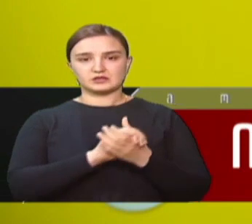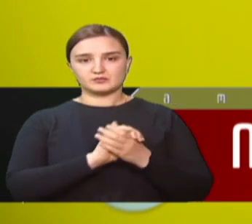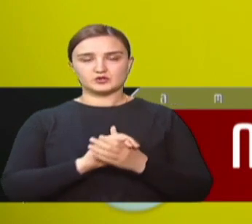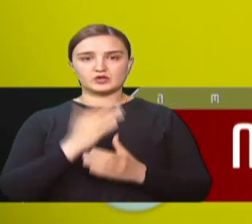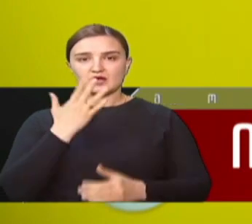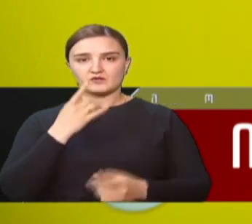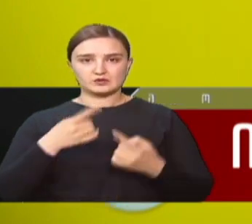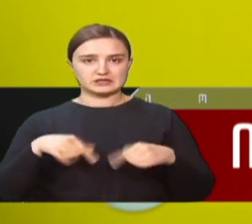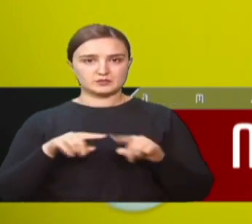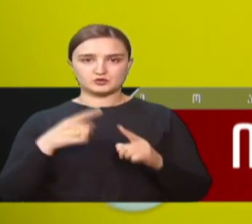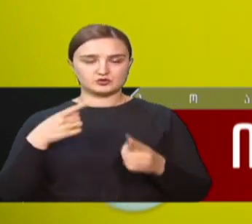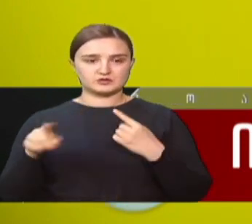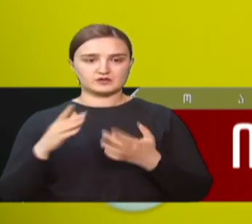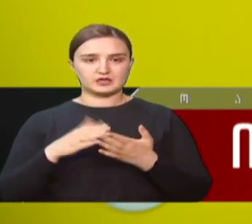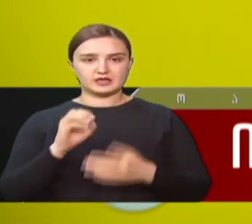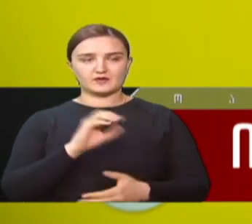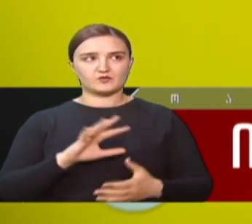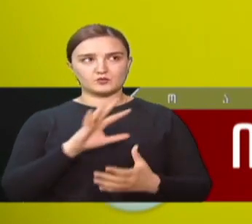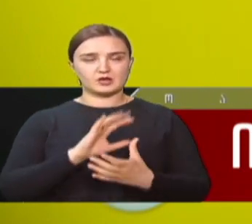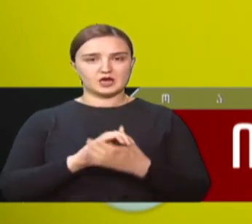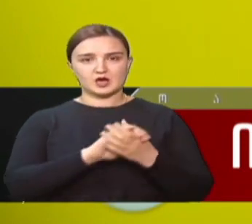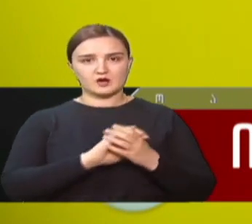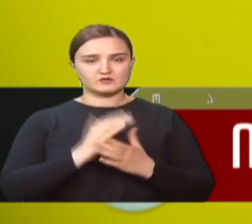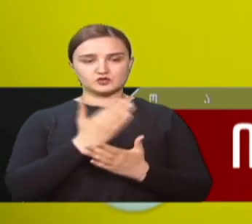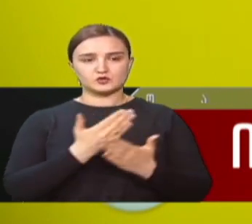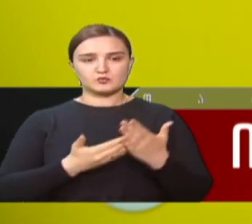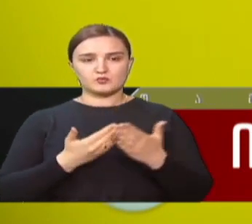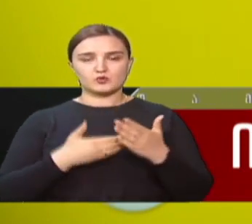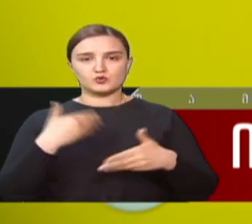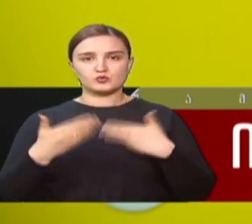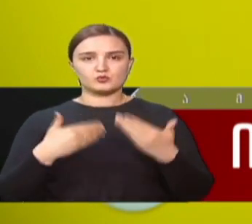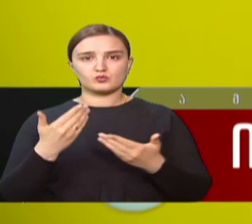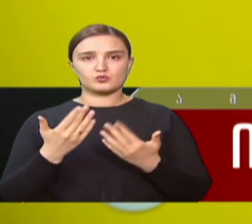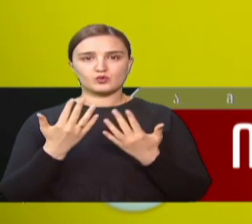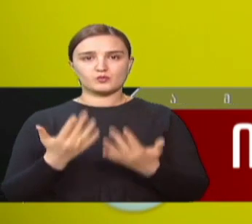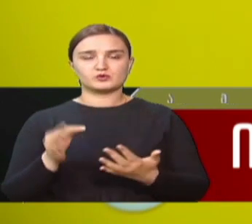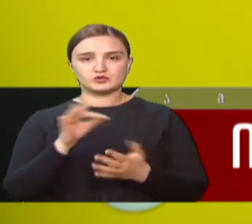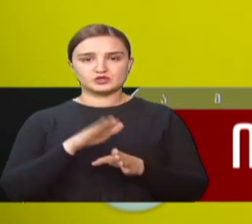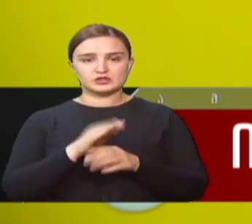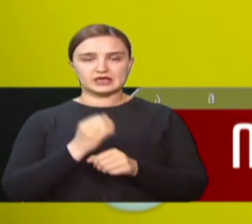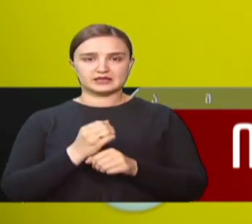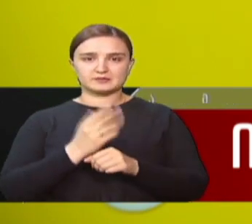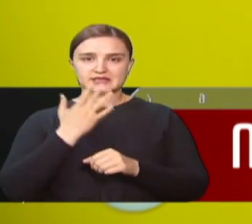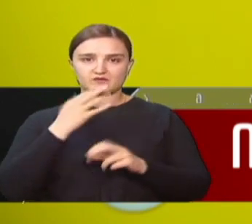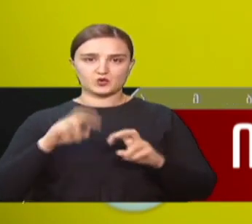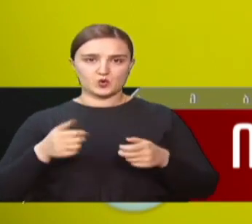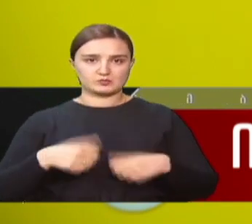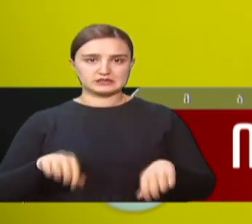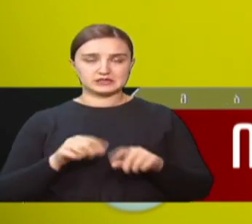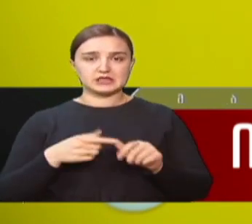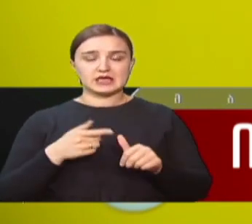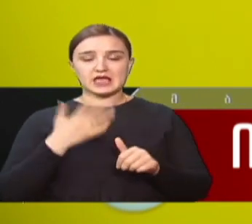ამიტომ ევროკავშირის კონკრეტულად მოთხოვნების შესრულებას რაც შეეხება, ამას აკეთებს ევროკომისია, თუმცა